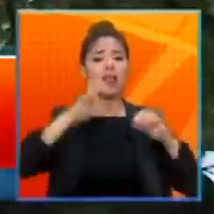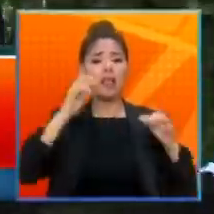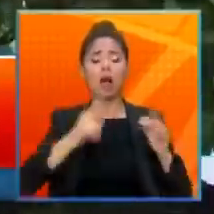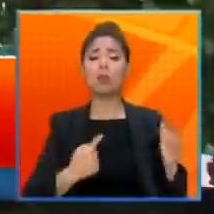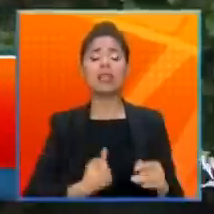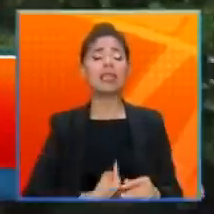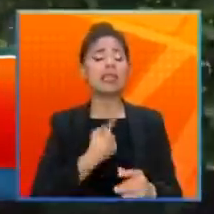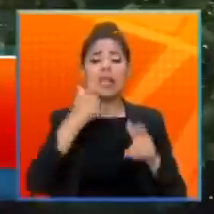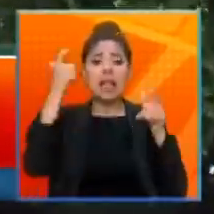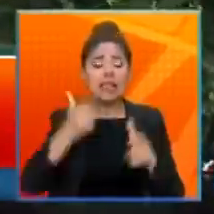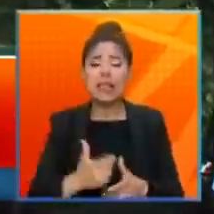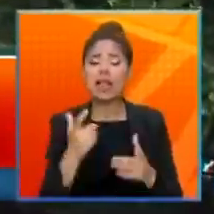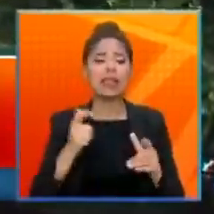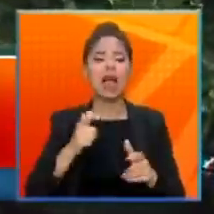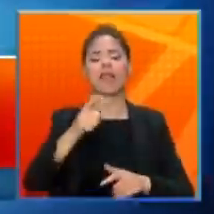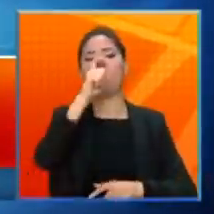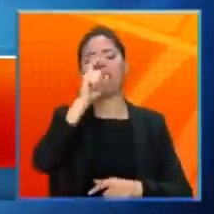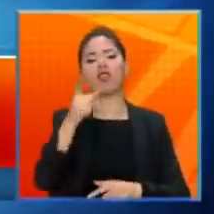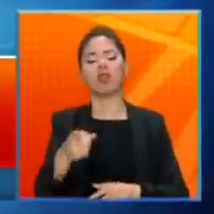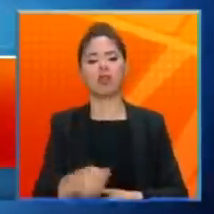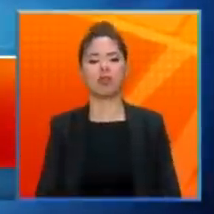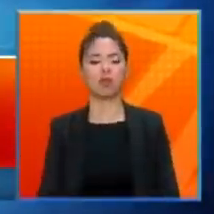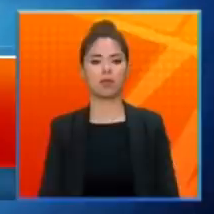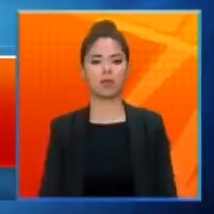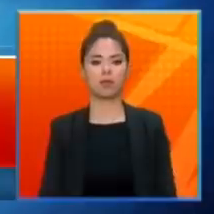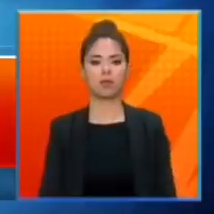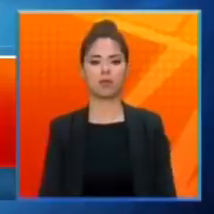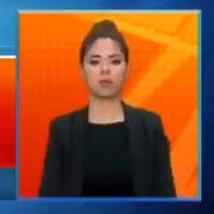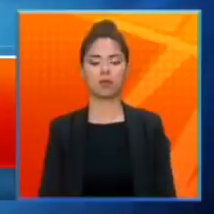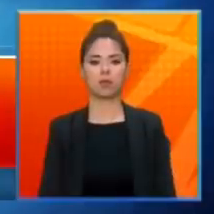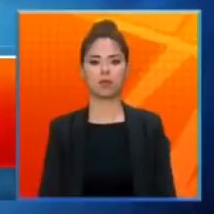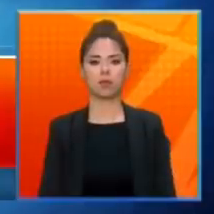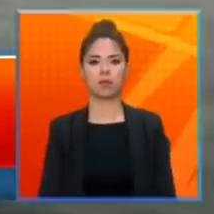en çok hissedildiği bölgelerden biri de Beşiktaş.